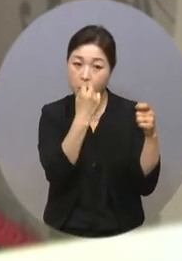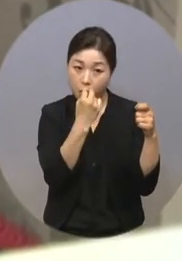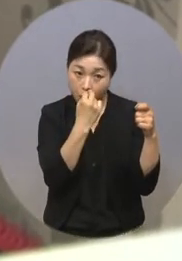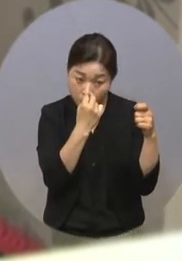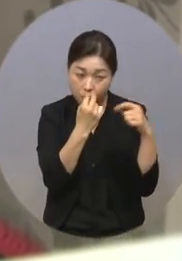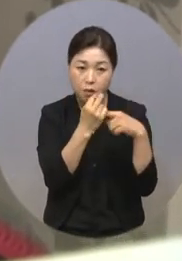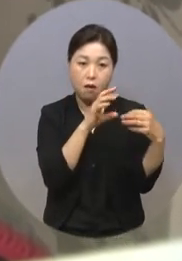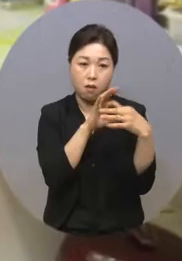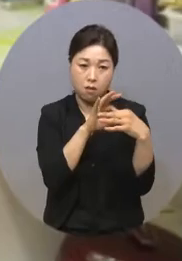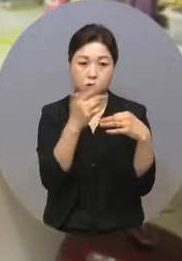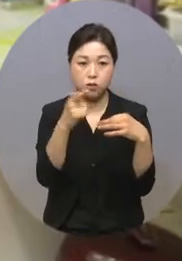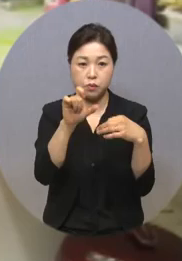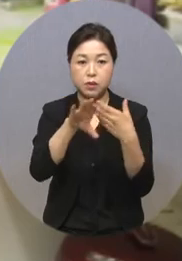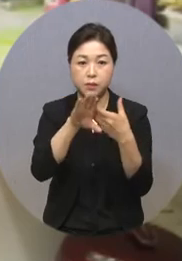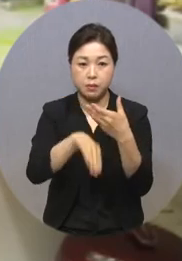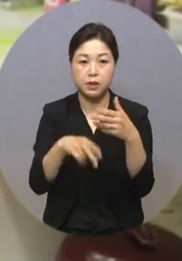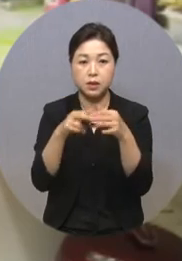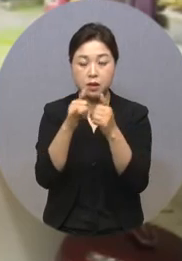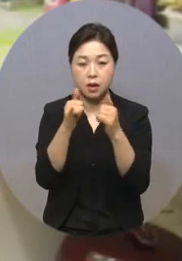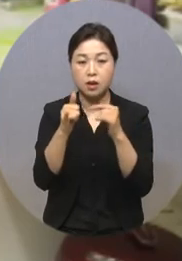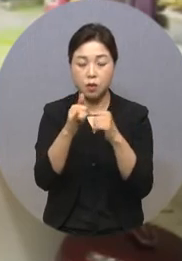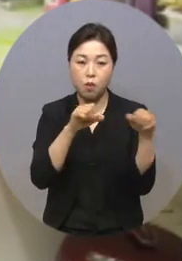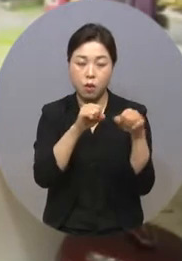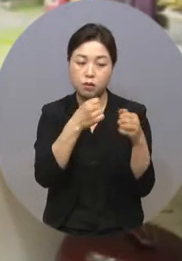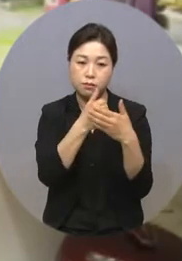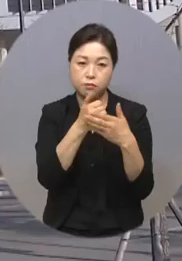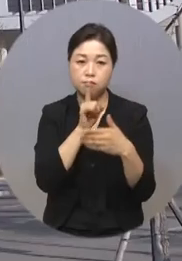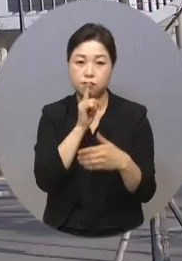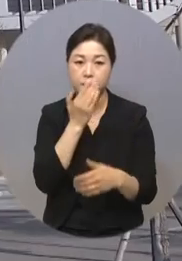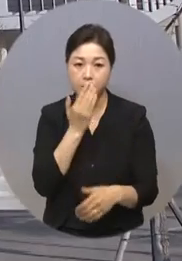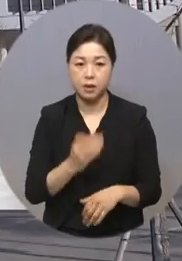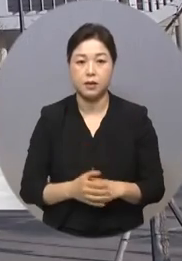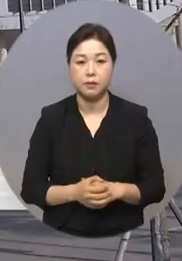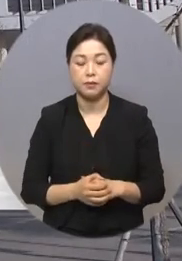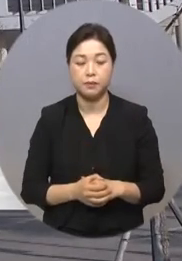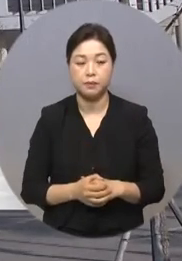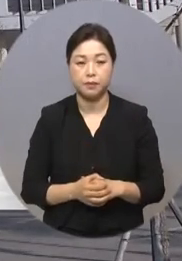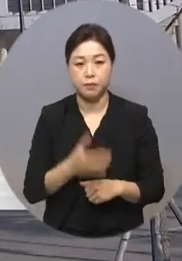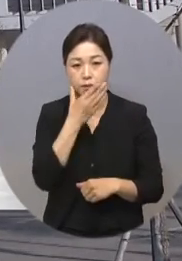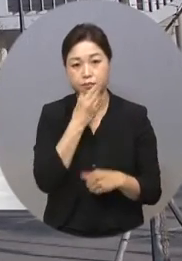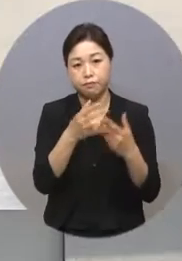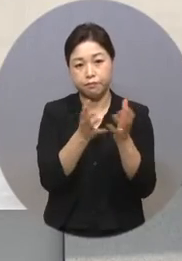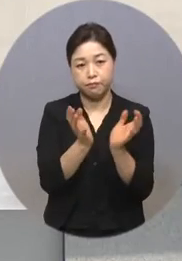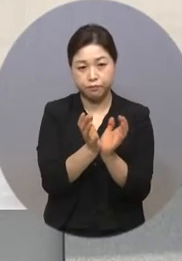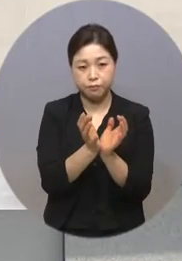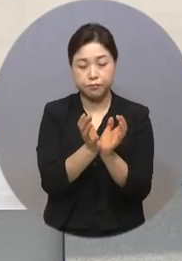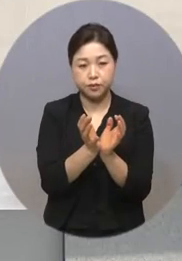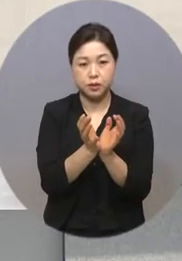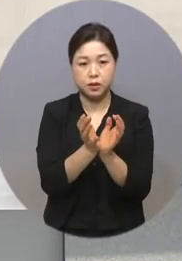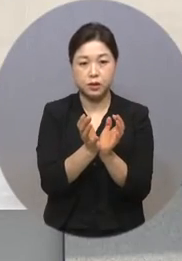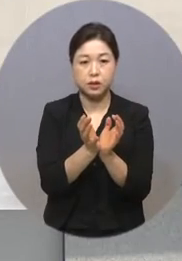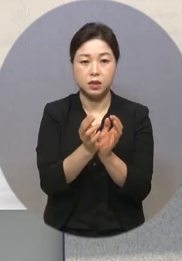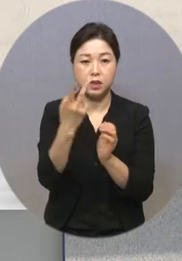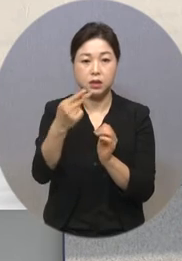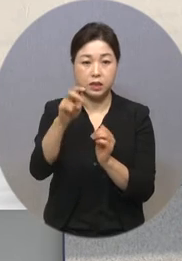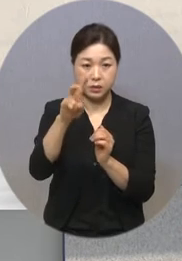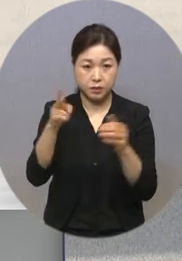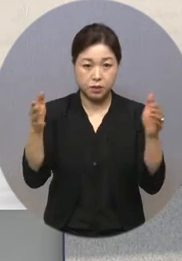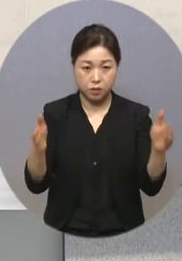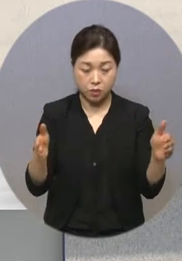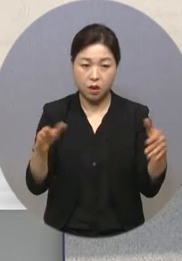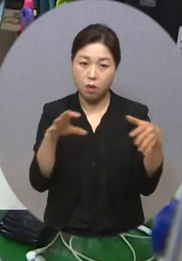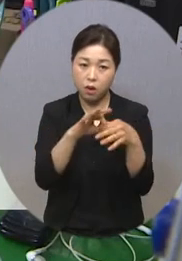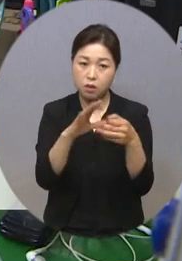애인도 활동 지원 서비스를 신청할 수 있게 됩니다 이를 위해 복지부는 연내에 관련 시스템과 같이 침 등을